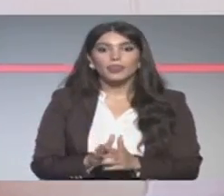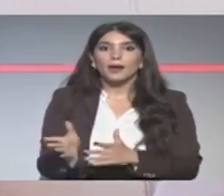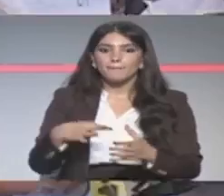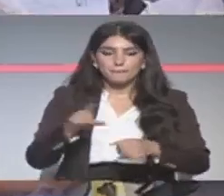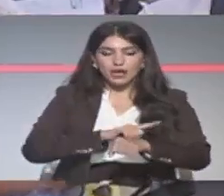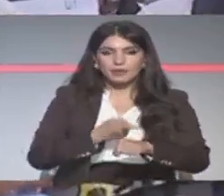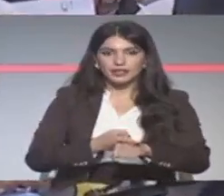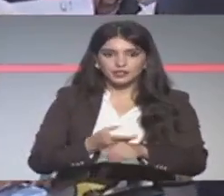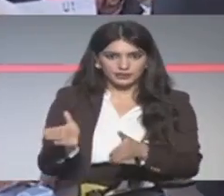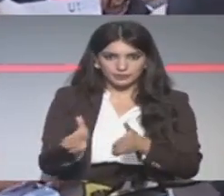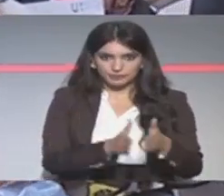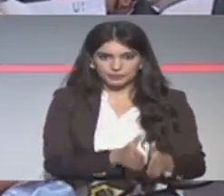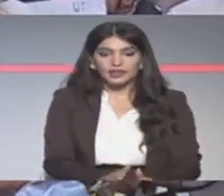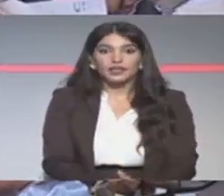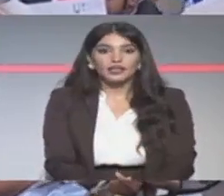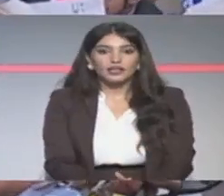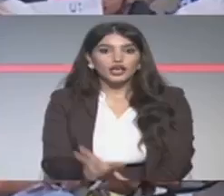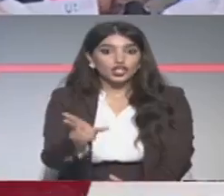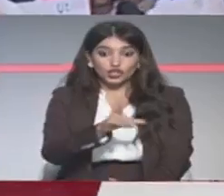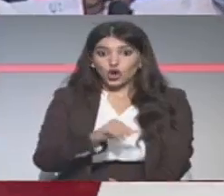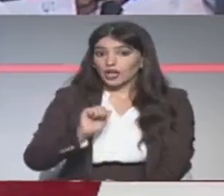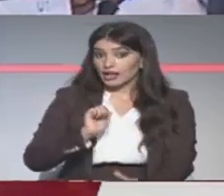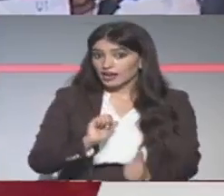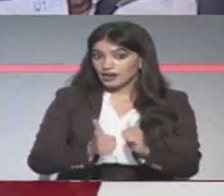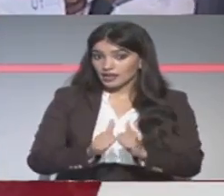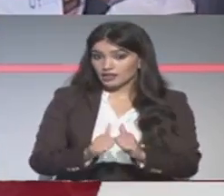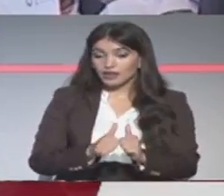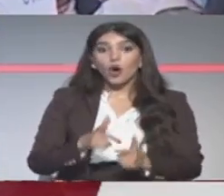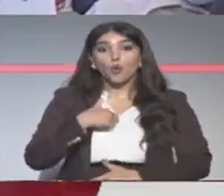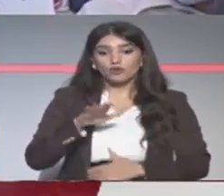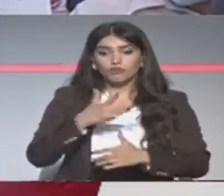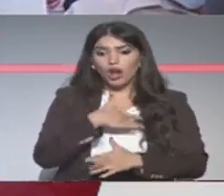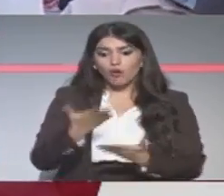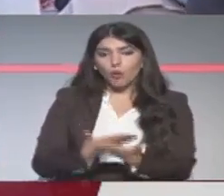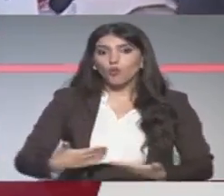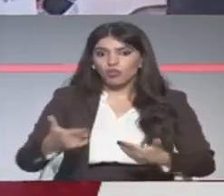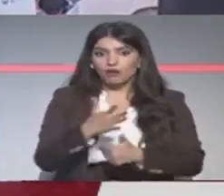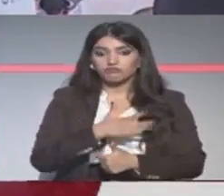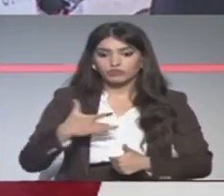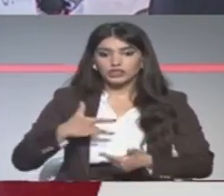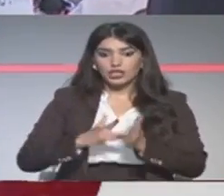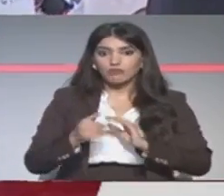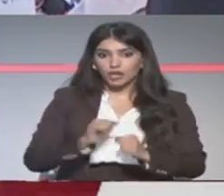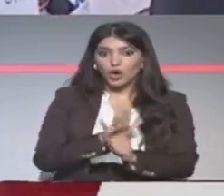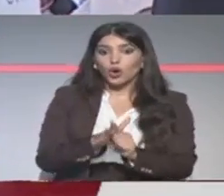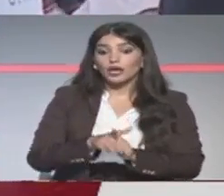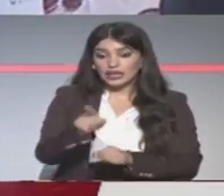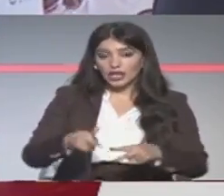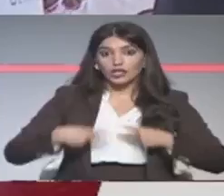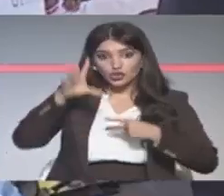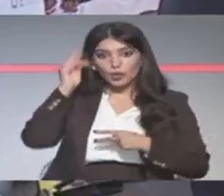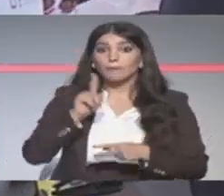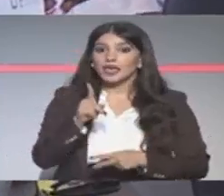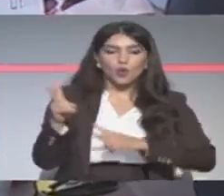والجماعات المحلية. مثل هالرياضة هذه الحقيقة اللي رغم الأوضاع الصحية الاختيرة اللي تعيشها بلادنا، ولكن بما أنها في الهواء